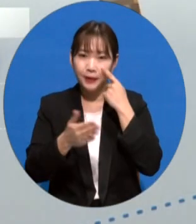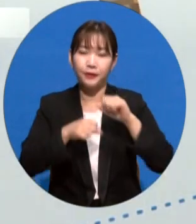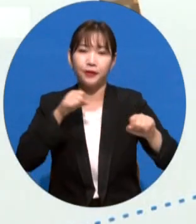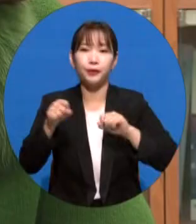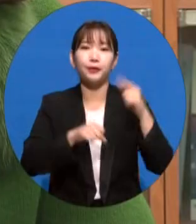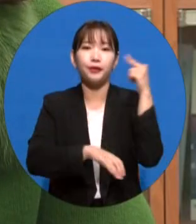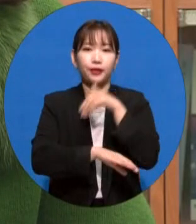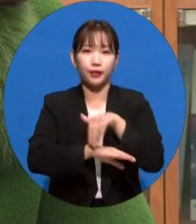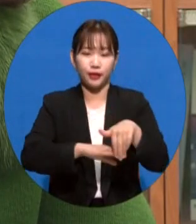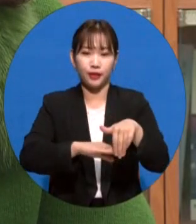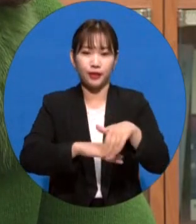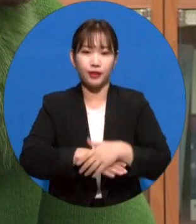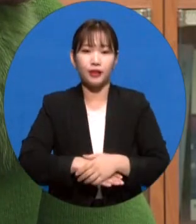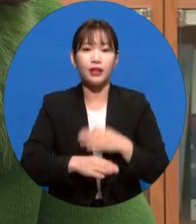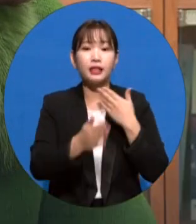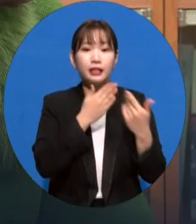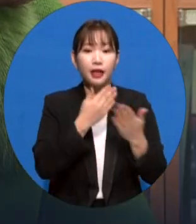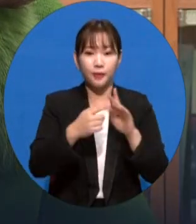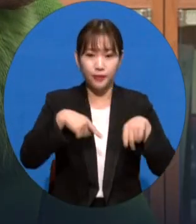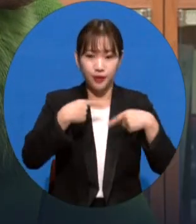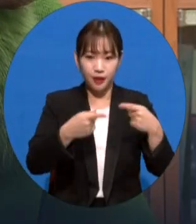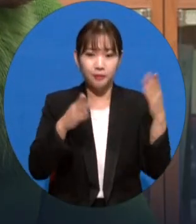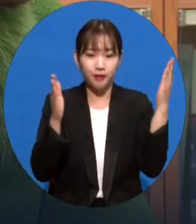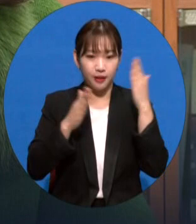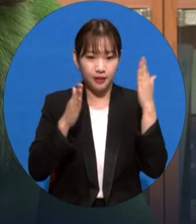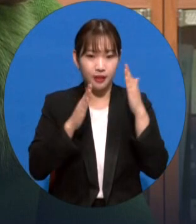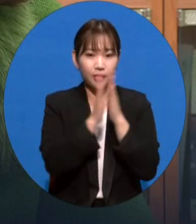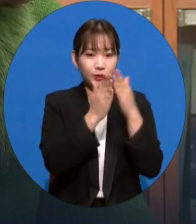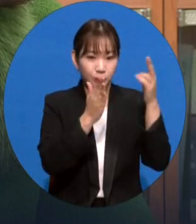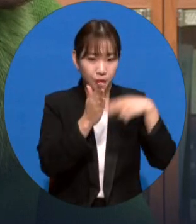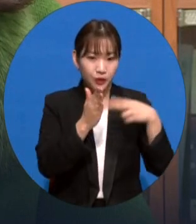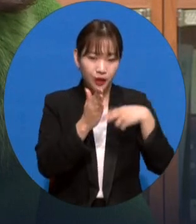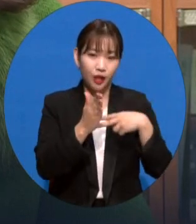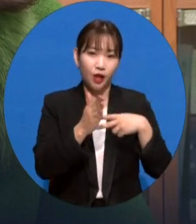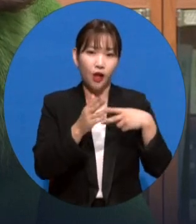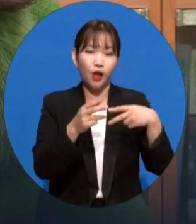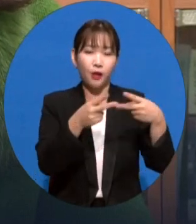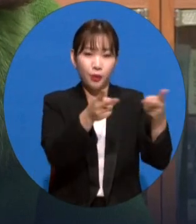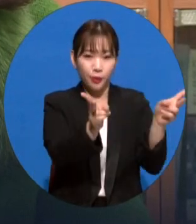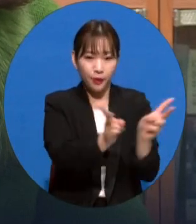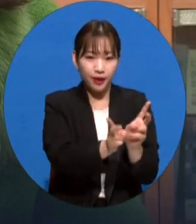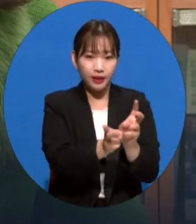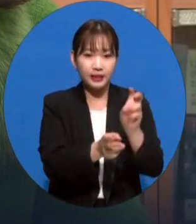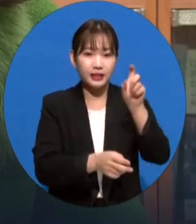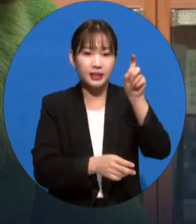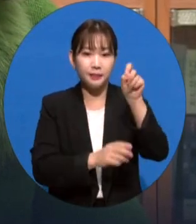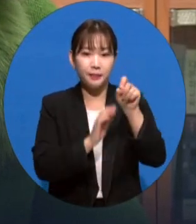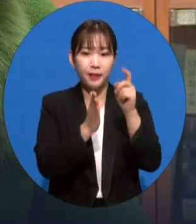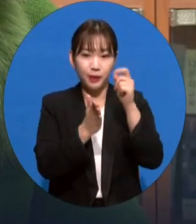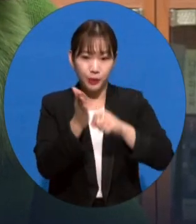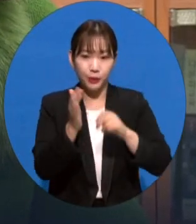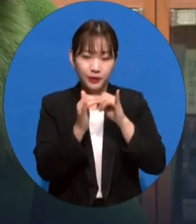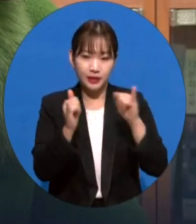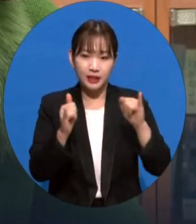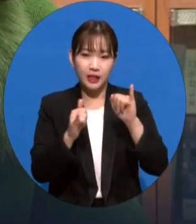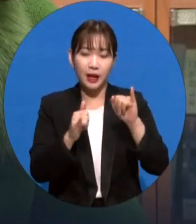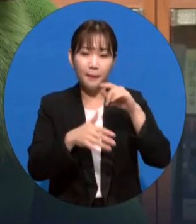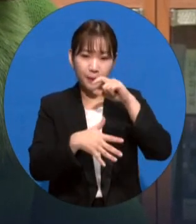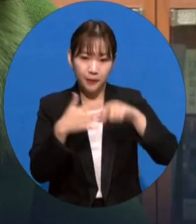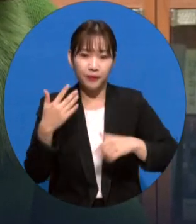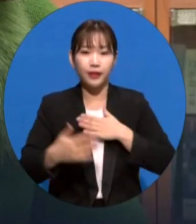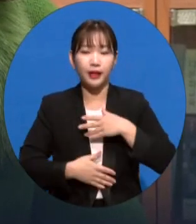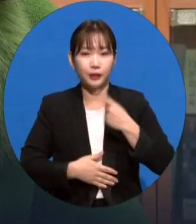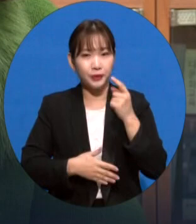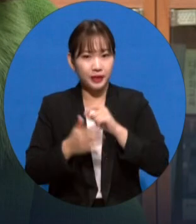예정입니다. 체험에 참가할 학생은 독서 입문 동아리, 10만 독자 팟빵 프로그램, 나도